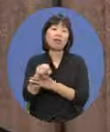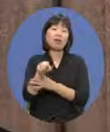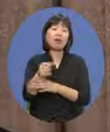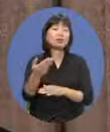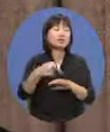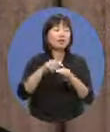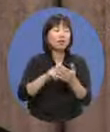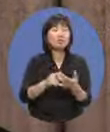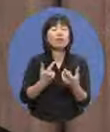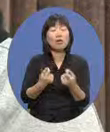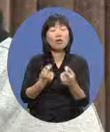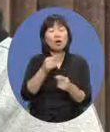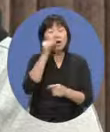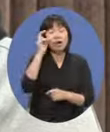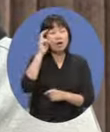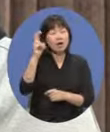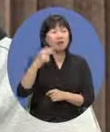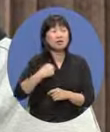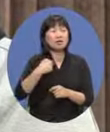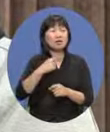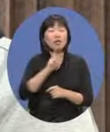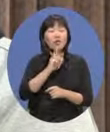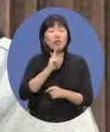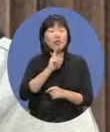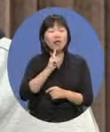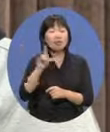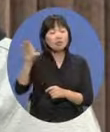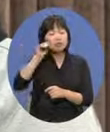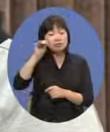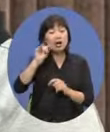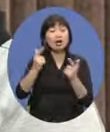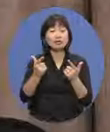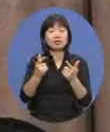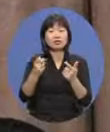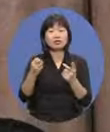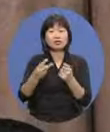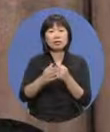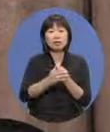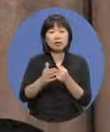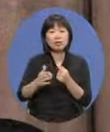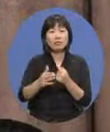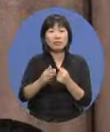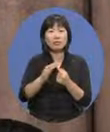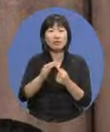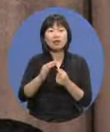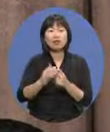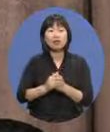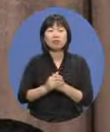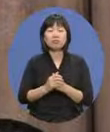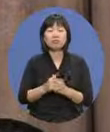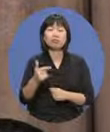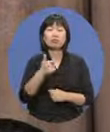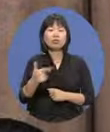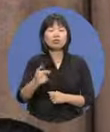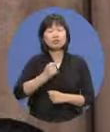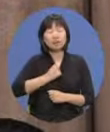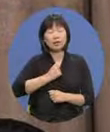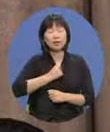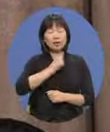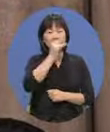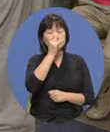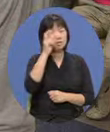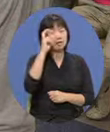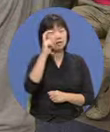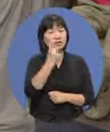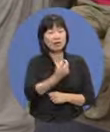마음이 그랬구나. 내가 말 안 들어주고. 잘 이야기 안 들어준다고 느껴졌으니까 굉장히 많이 답답했을 것